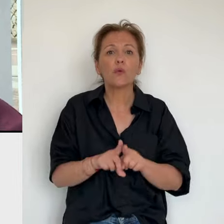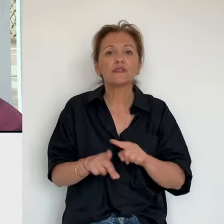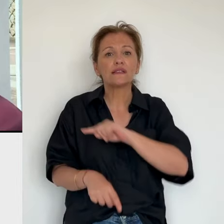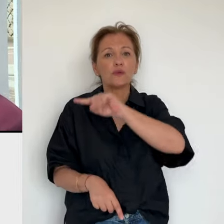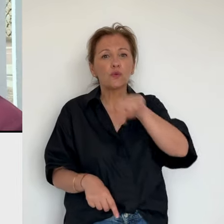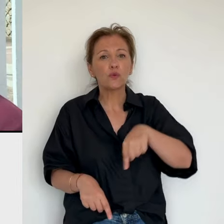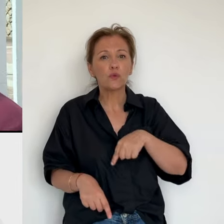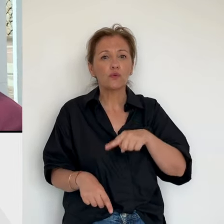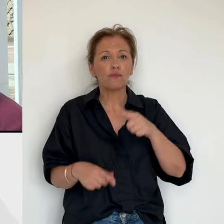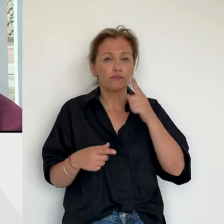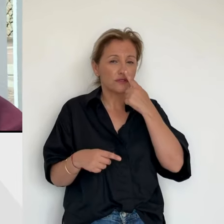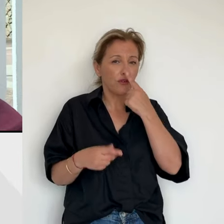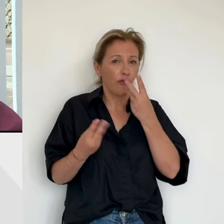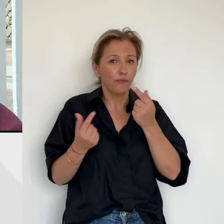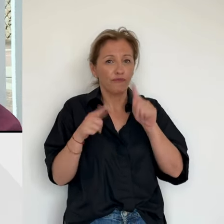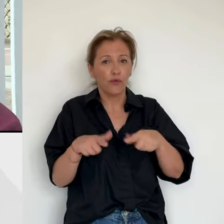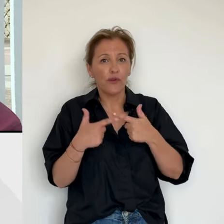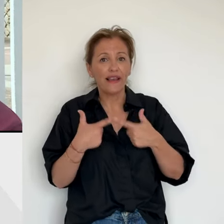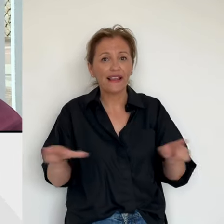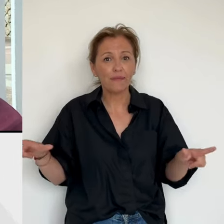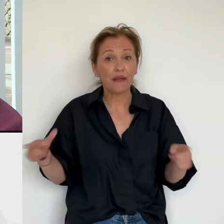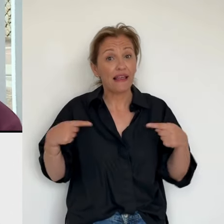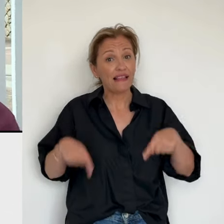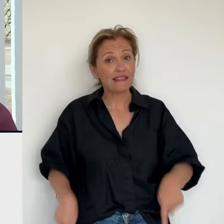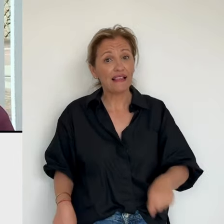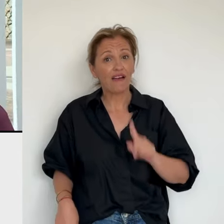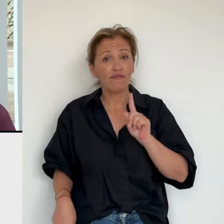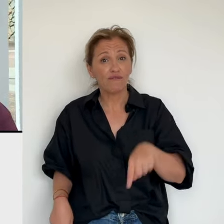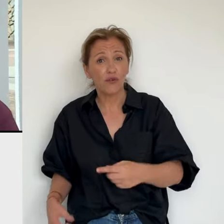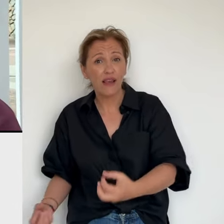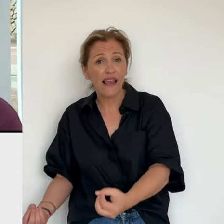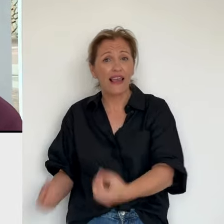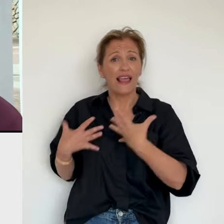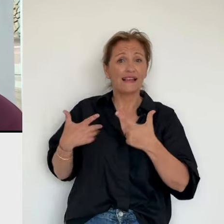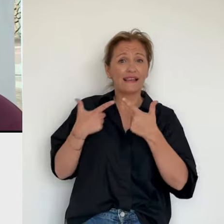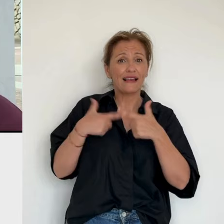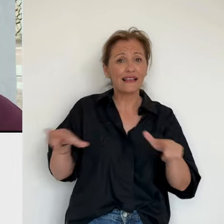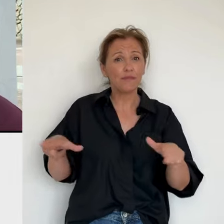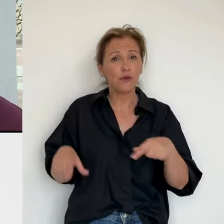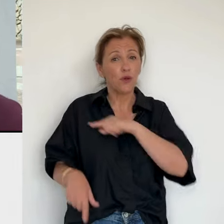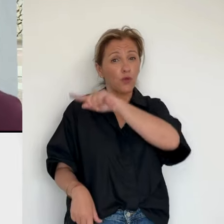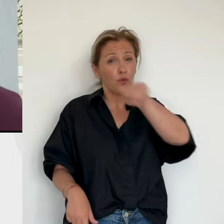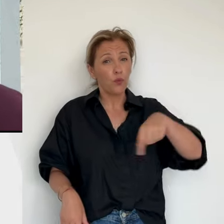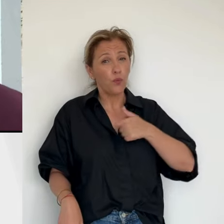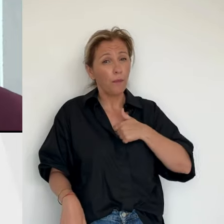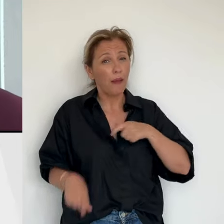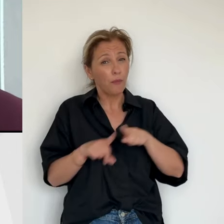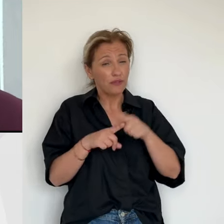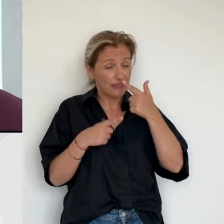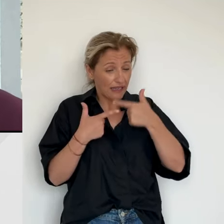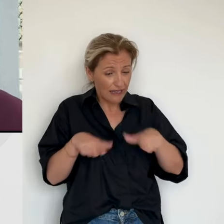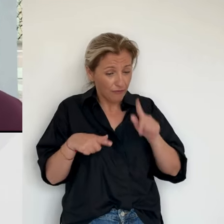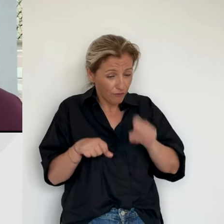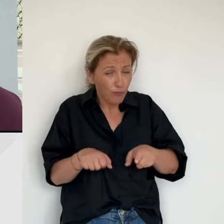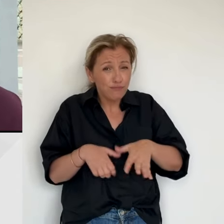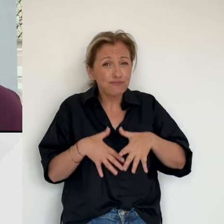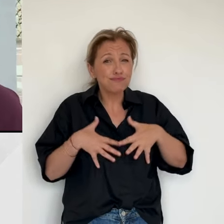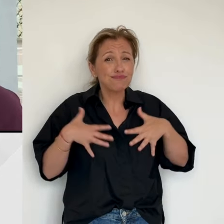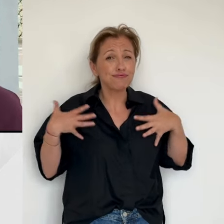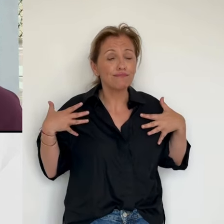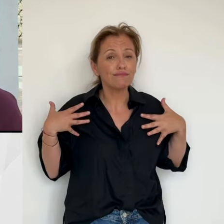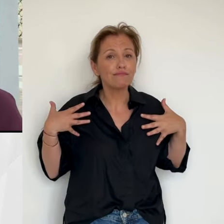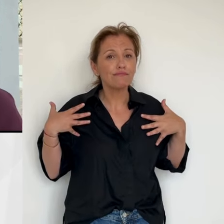surtout du devoir moral, donc l'obligation morale qu'a l'État de nous devoir quelque chose, mais aussi de la